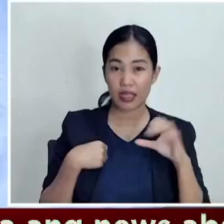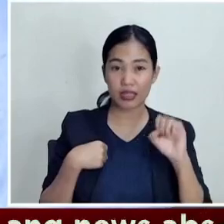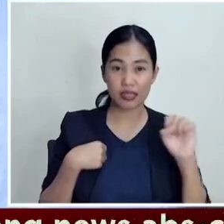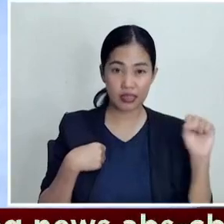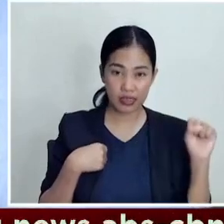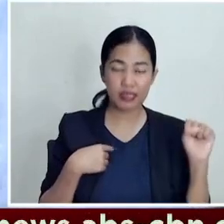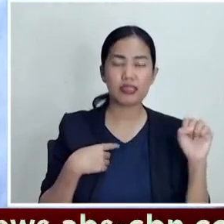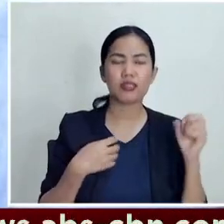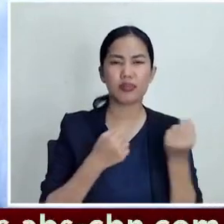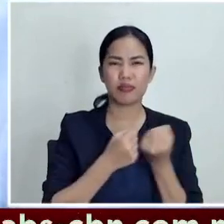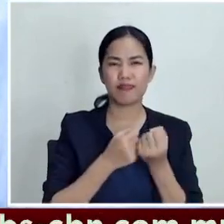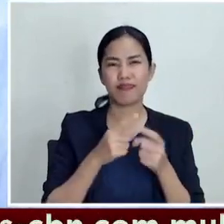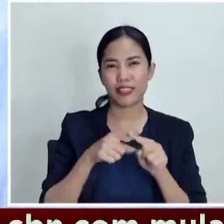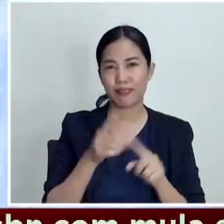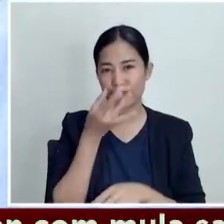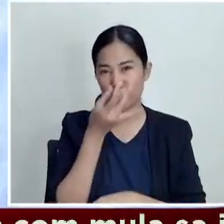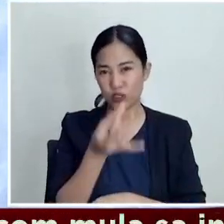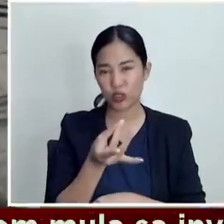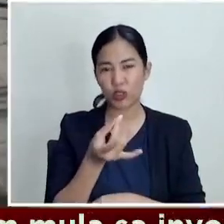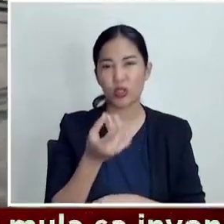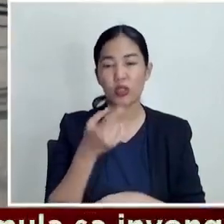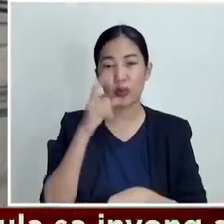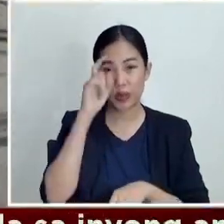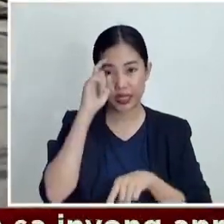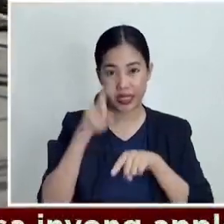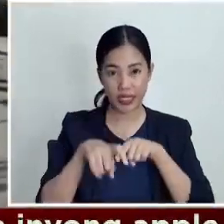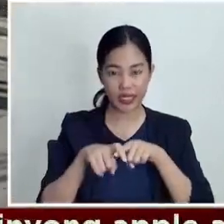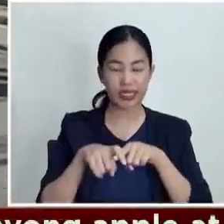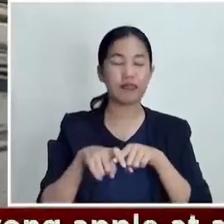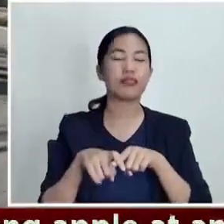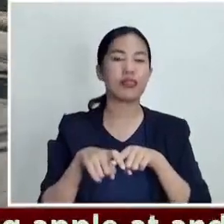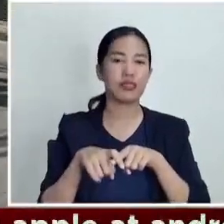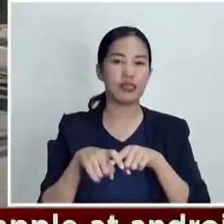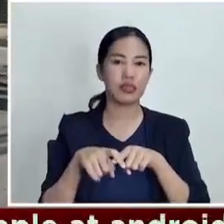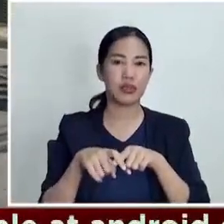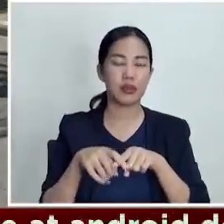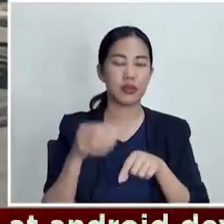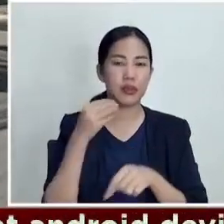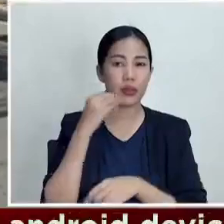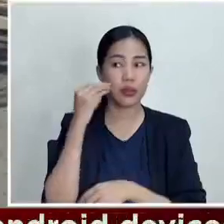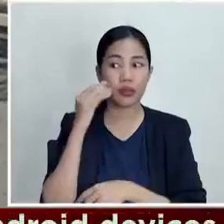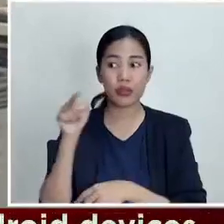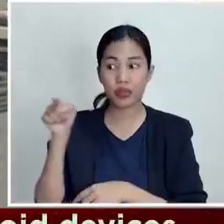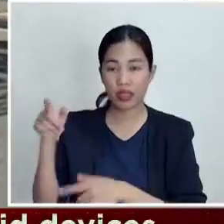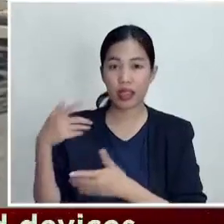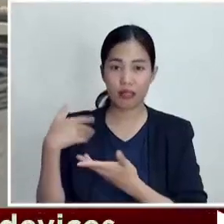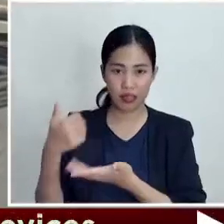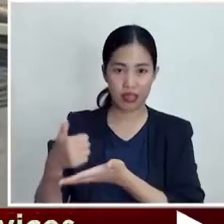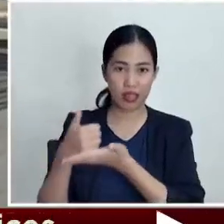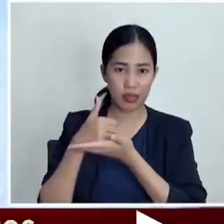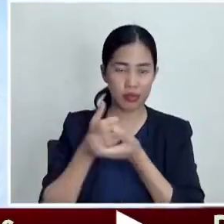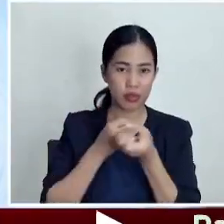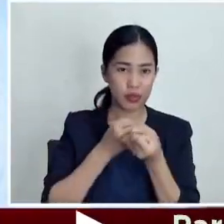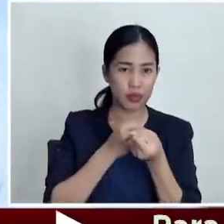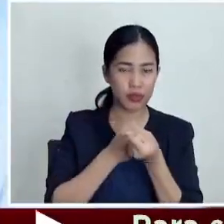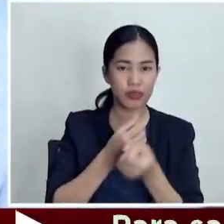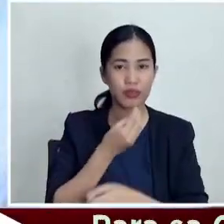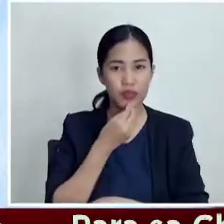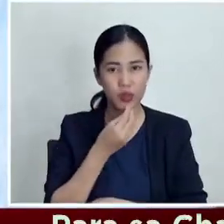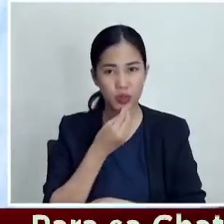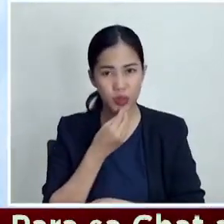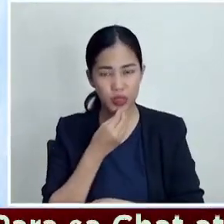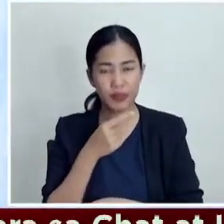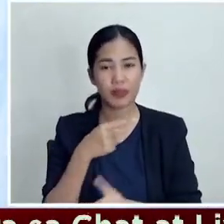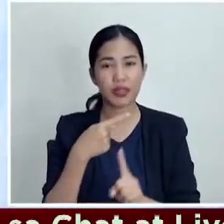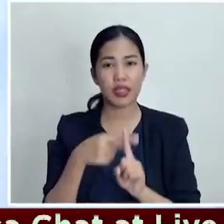ko. Eh, umuupa kami ng bahay. Ngayon, ang binibigay niya sa akin, tulong sa pagkain, tapos yung